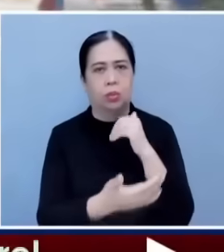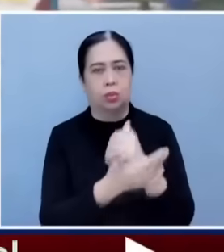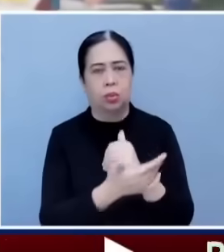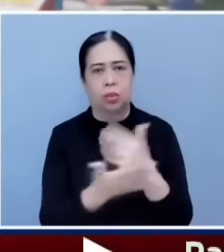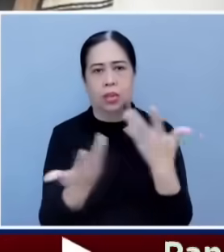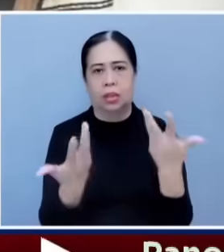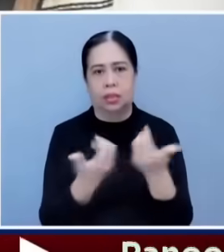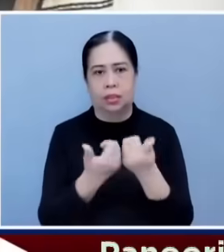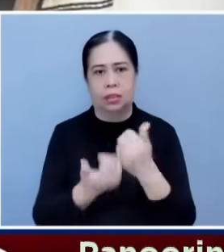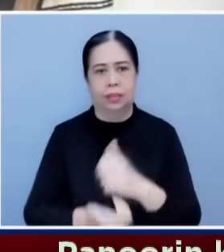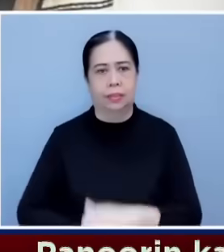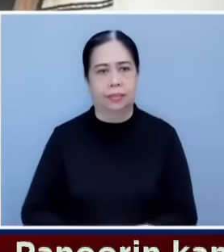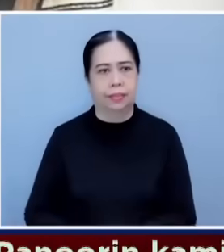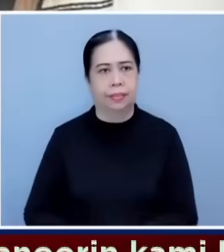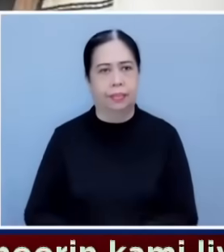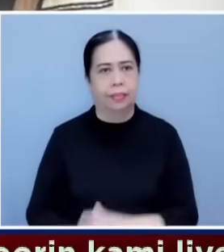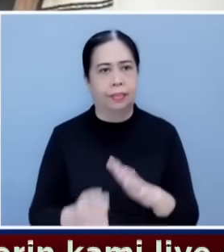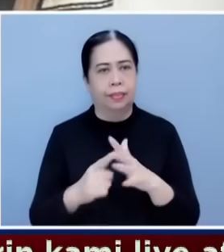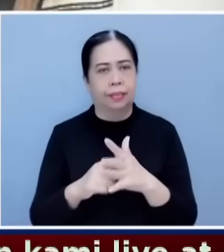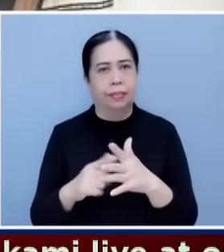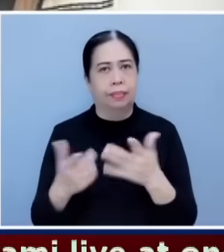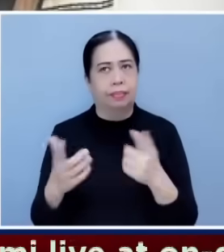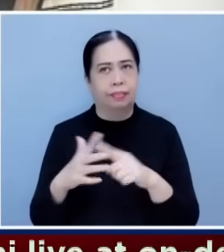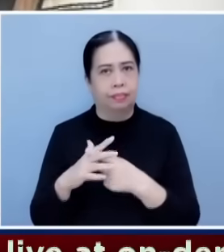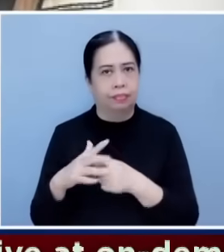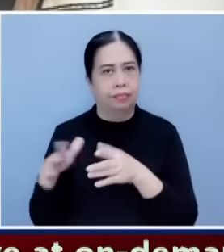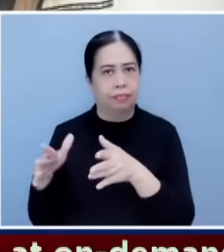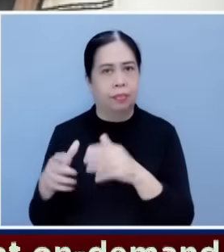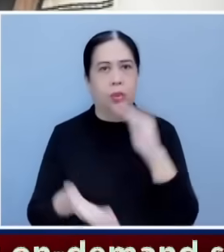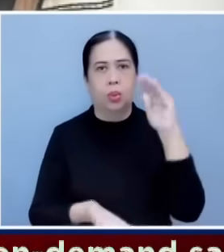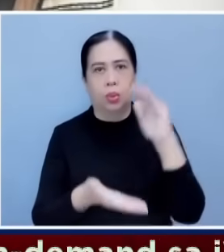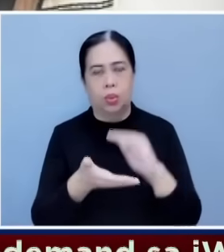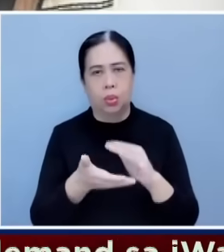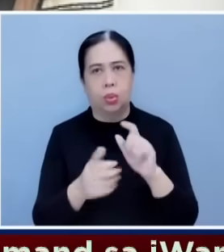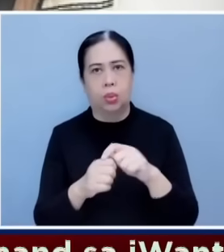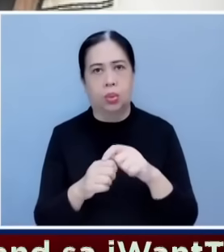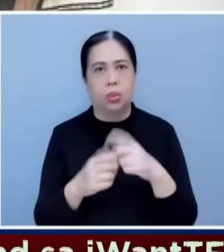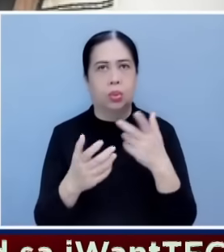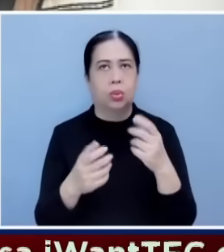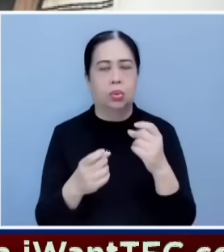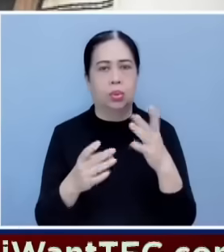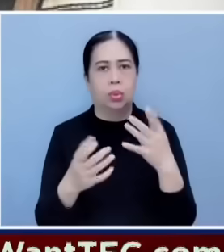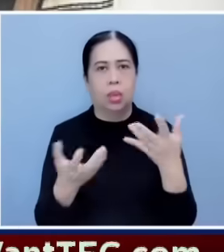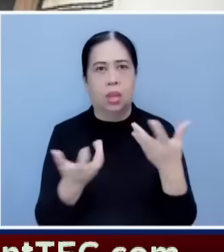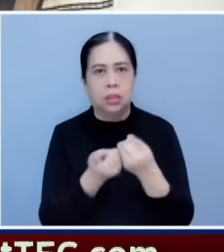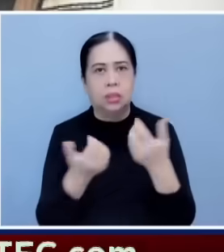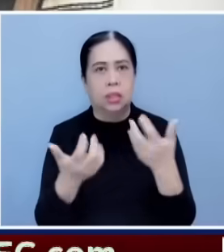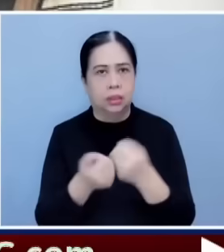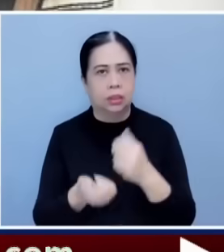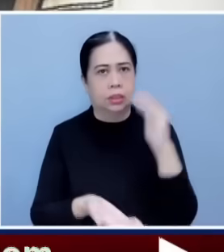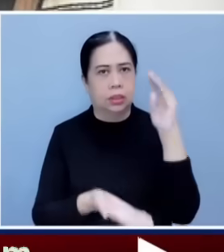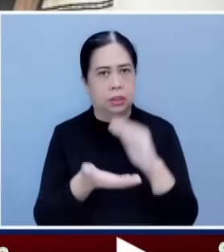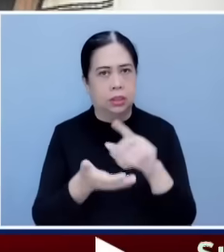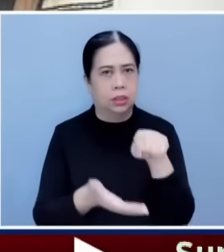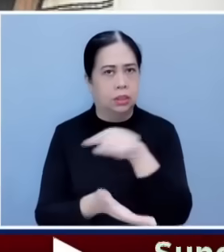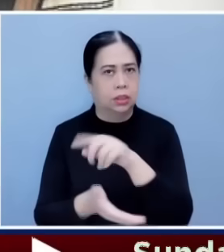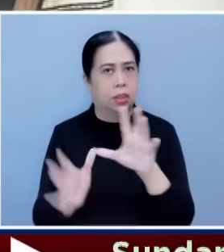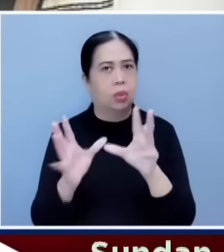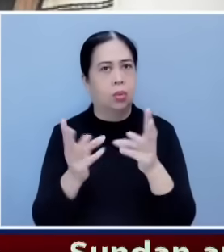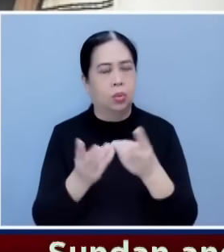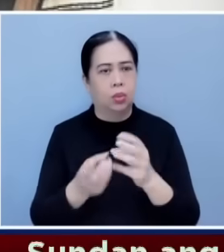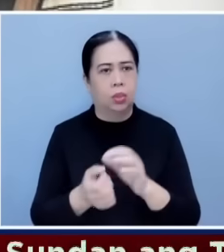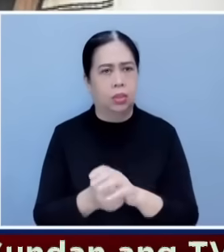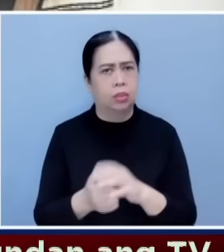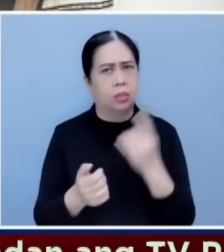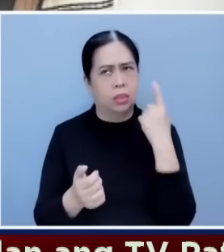aksidente. Simula nang in-implement namin yan, bumaba po yung cases ng accidents dyan po sa Commonwealth. Masasabi